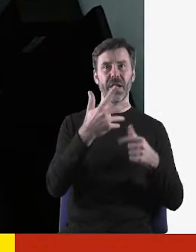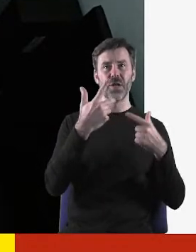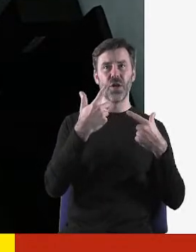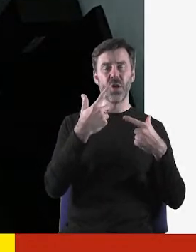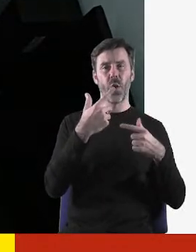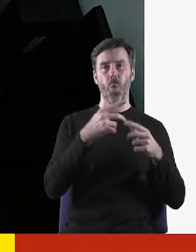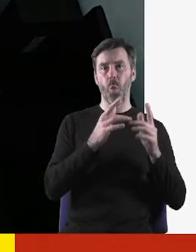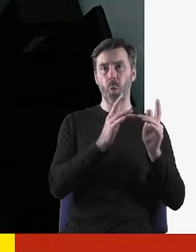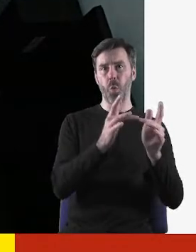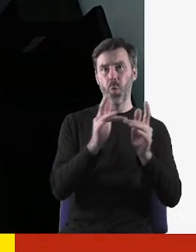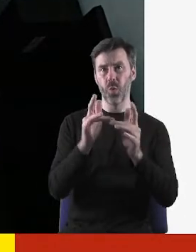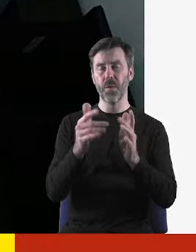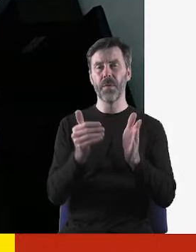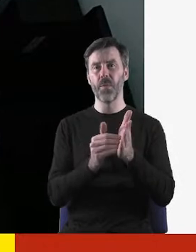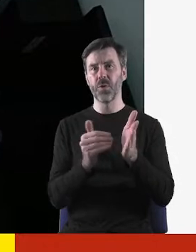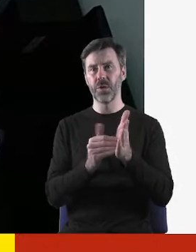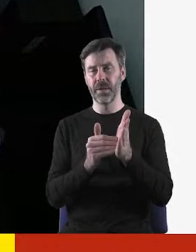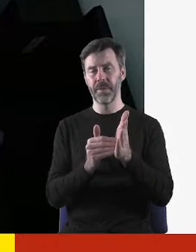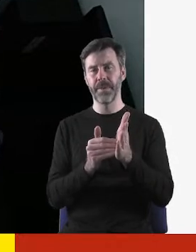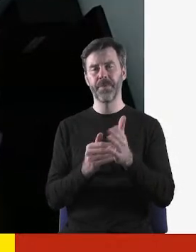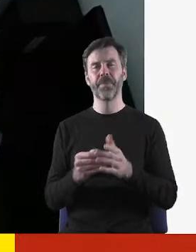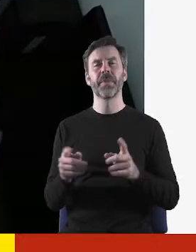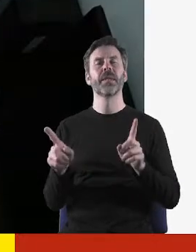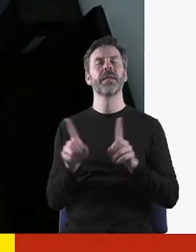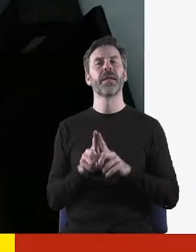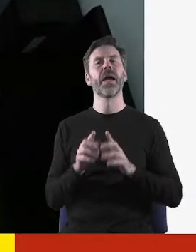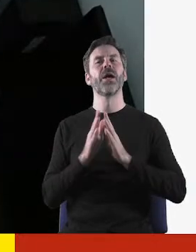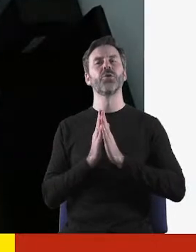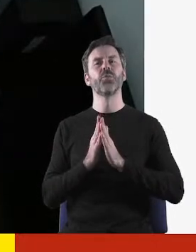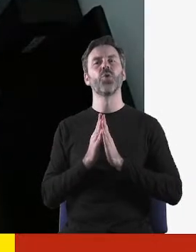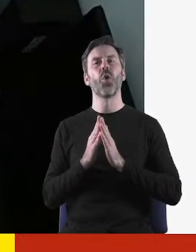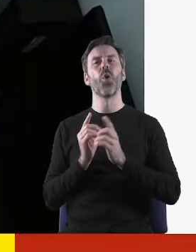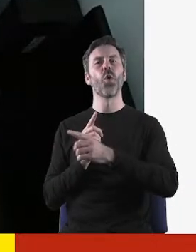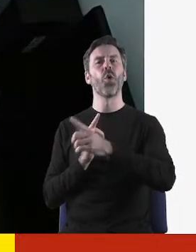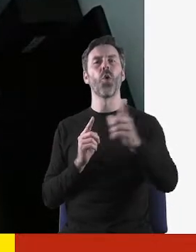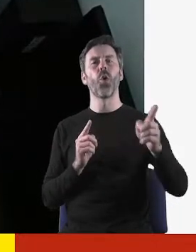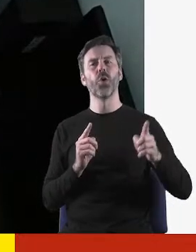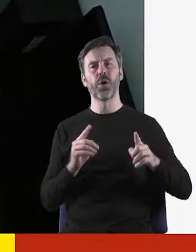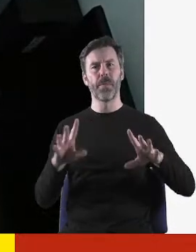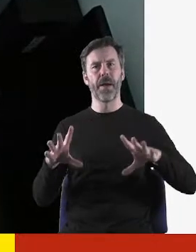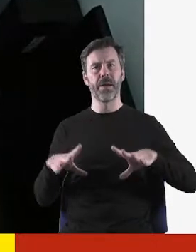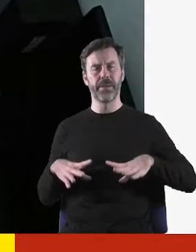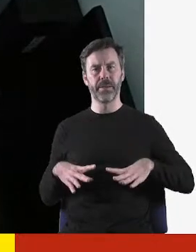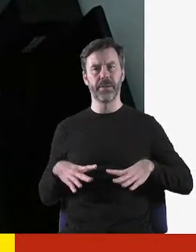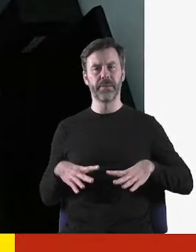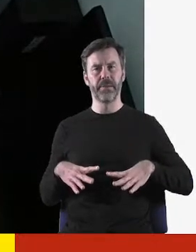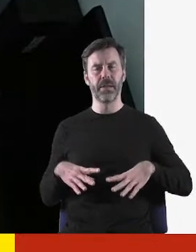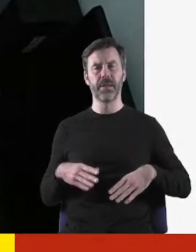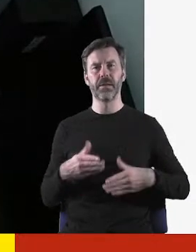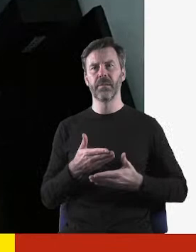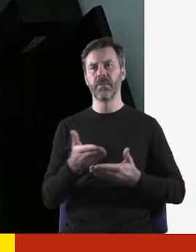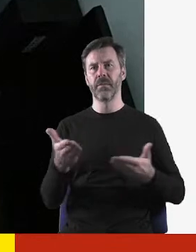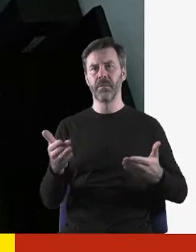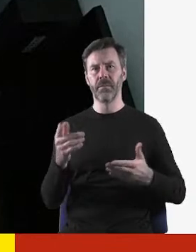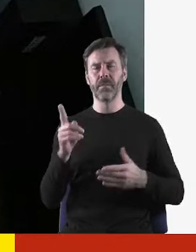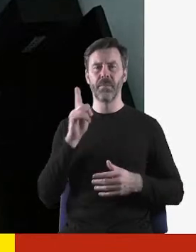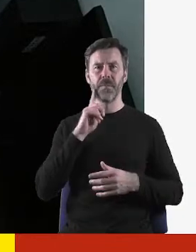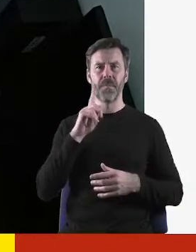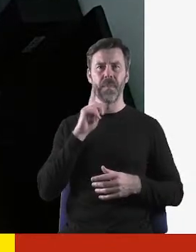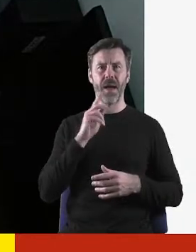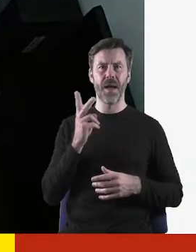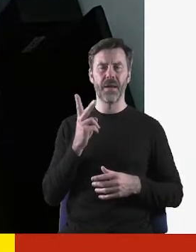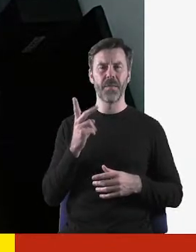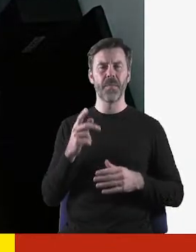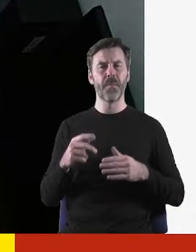konieczne. Poprosiłabym również tutaj państwa, panów marszałków o to, aby